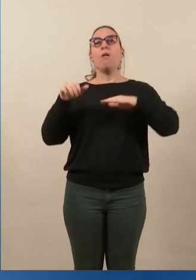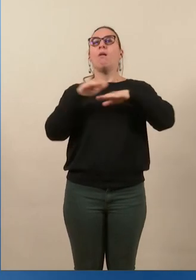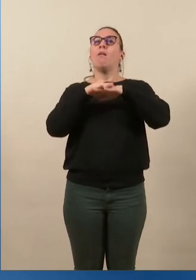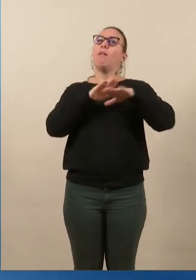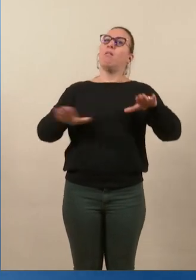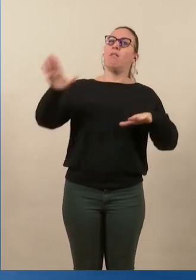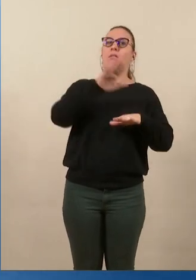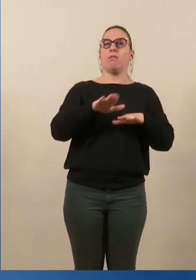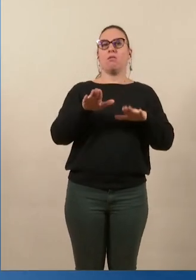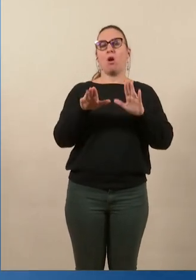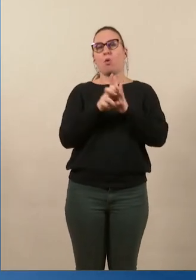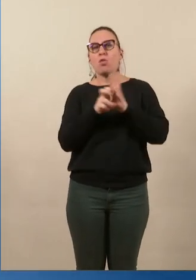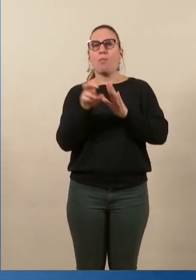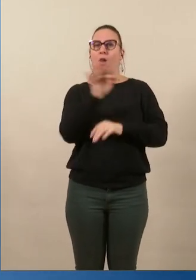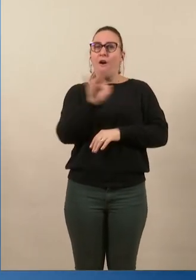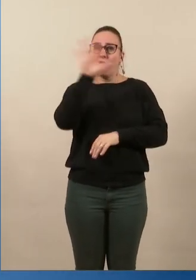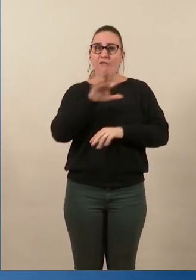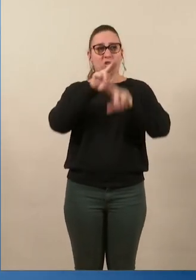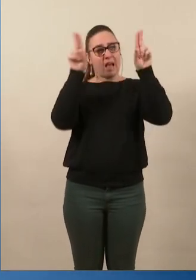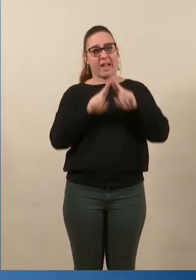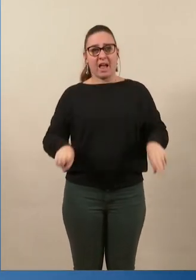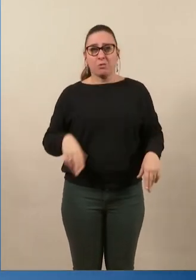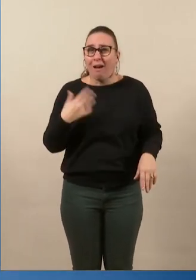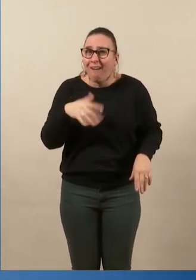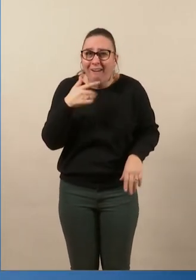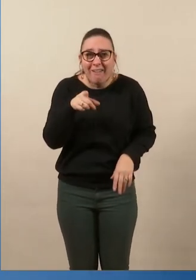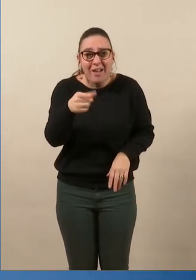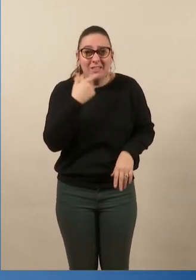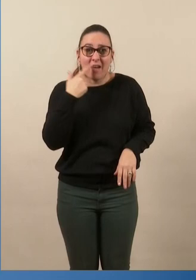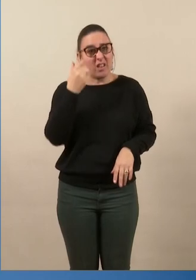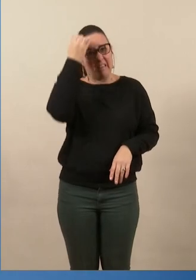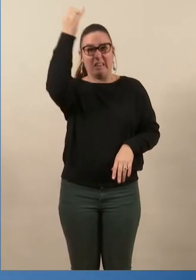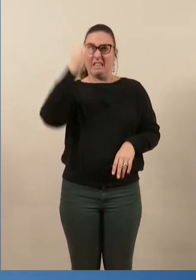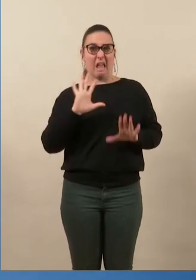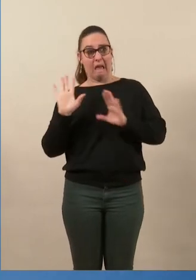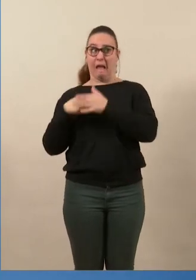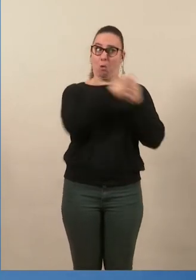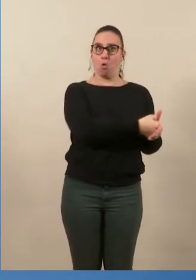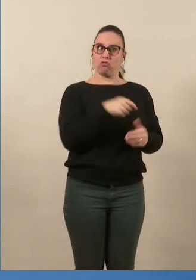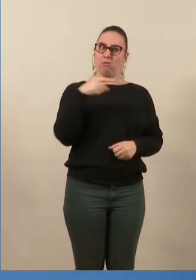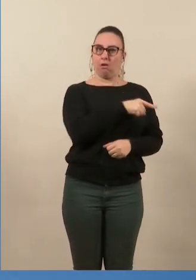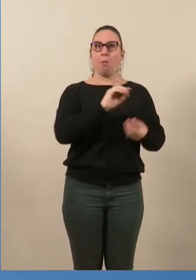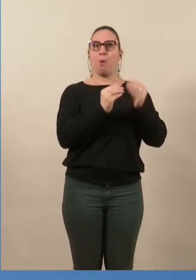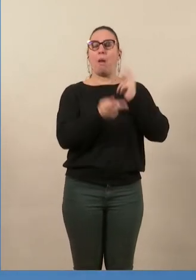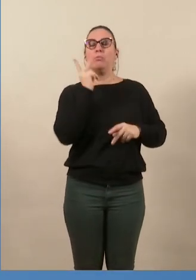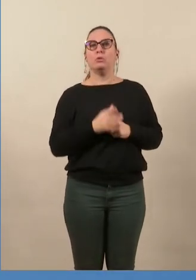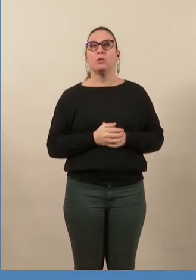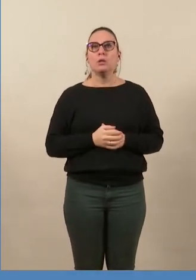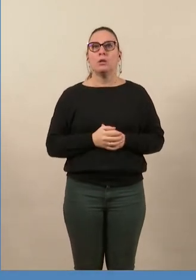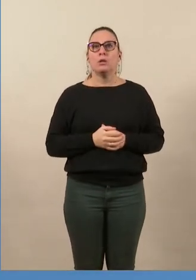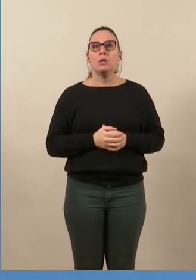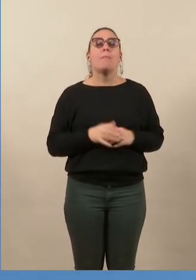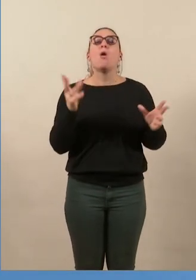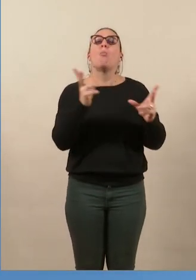nationale et internationale en ce moment c'est plutôt la lutte contre les idées de l'extrême gauche qui pose problème dans un nom de secteurs mais ça n'a pas